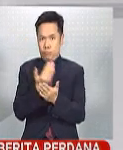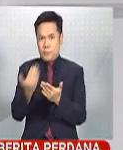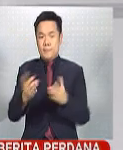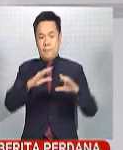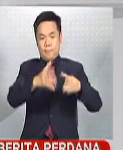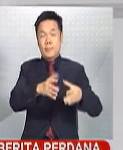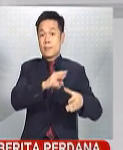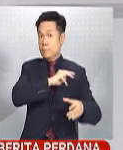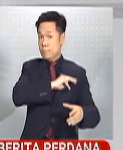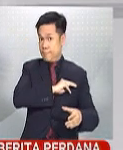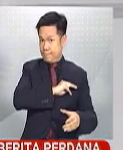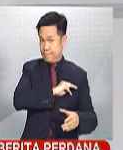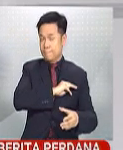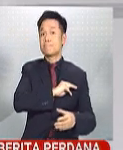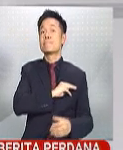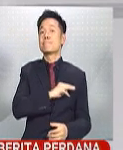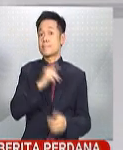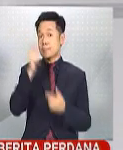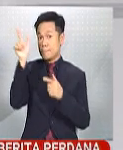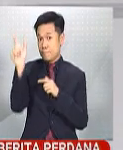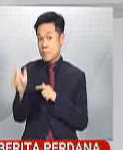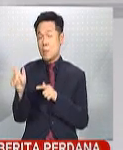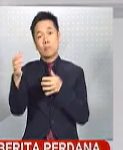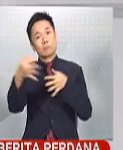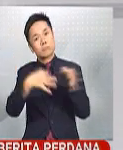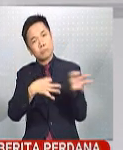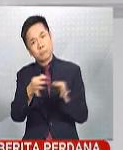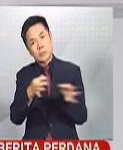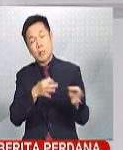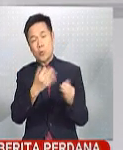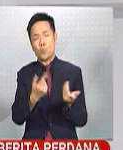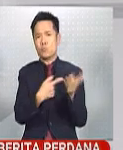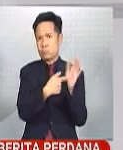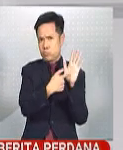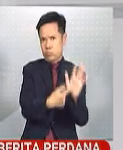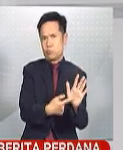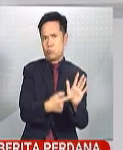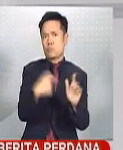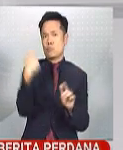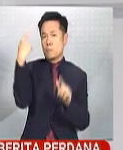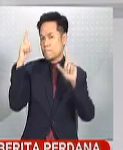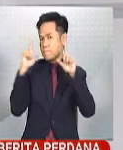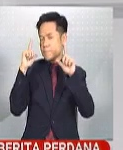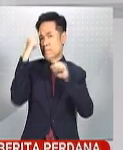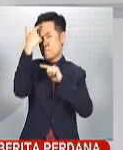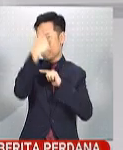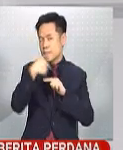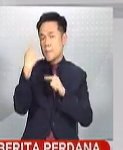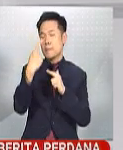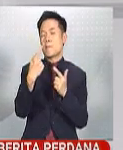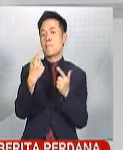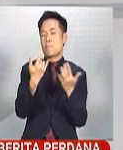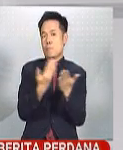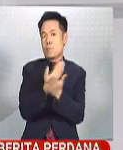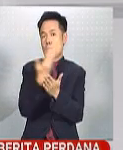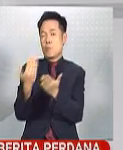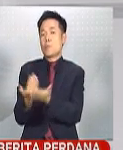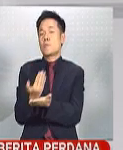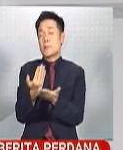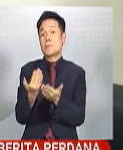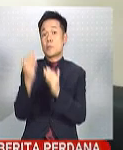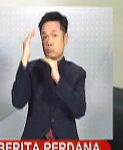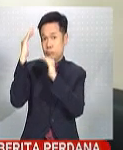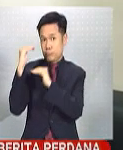menyifatkan barisan jemaah kabinet yang ditampilkan memberikan imej baharu dan segar kepada masyarakat. Harapan beliau